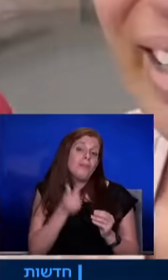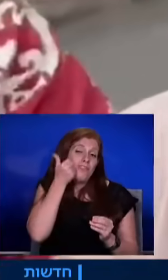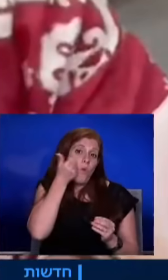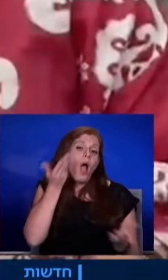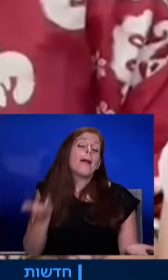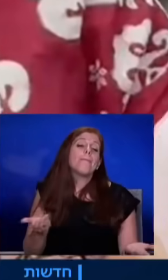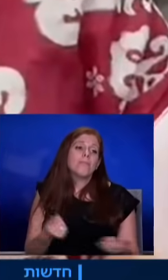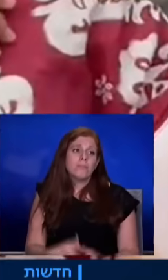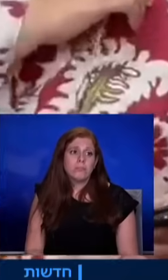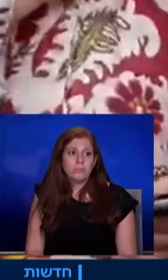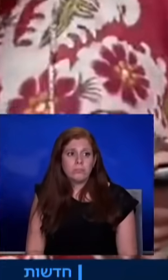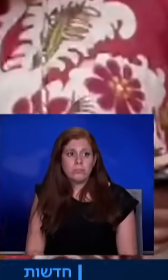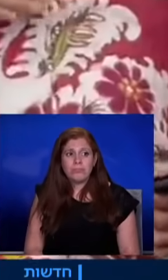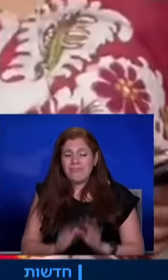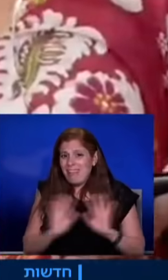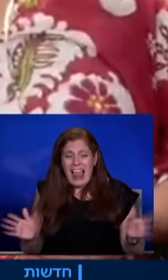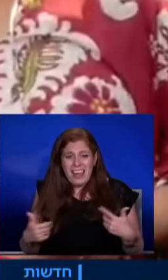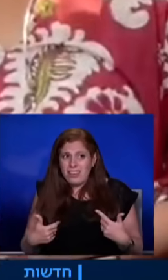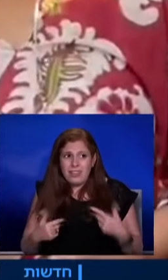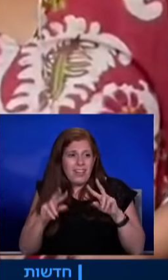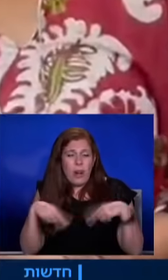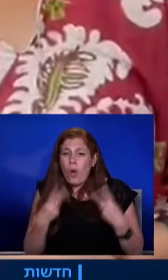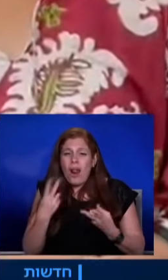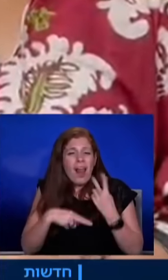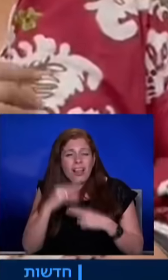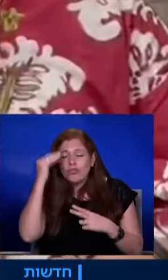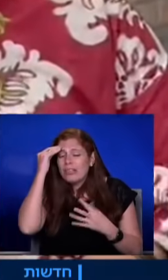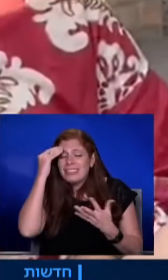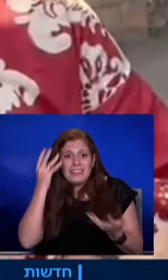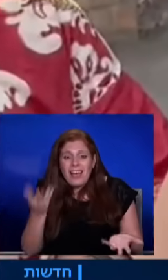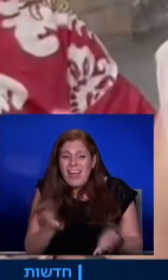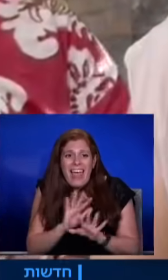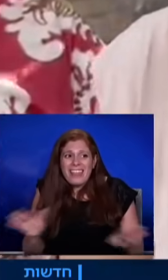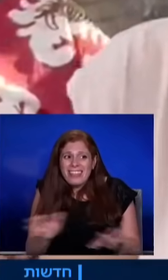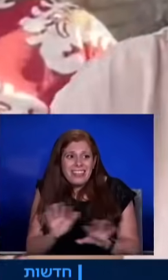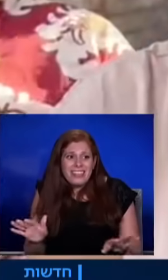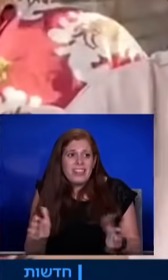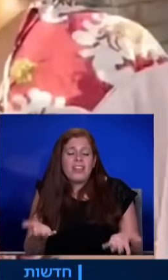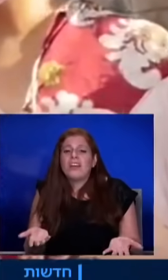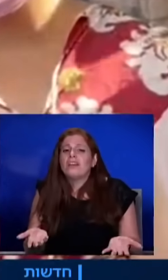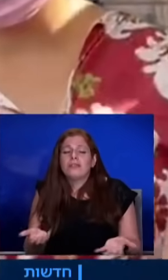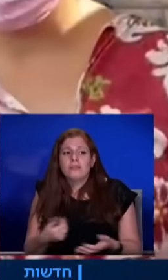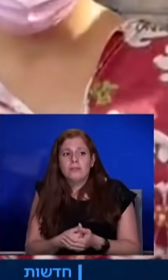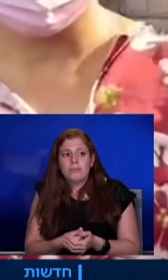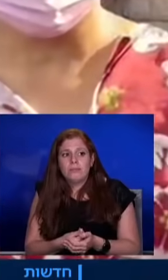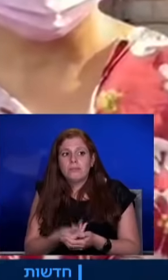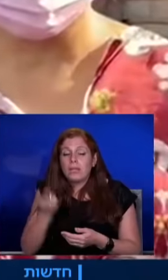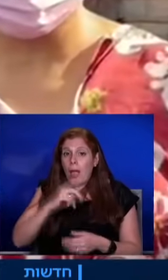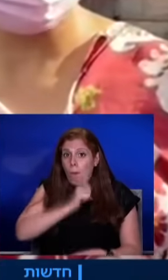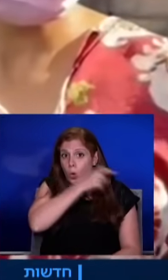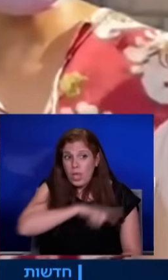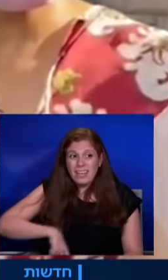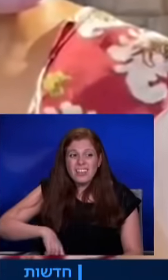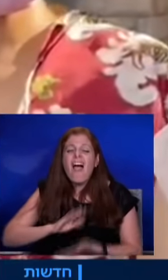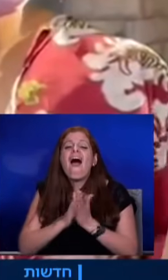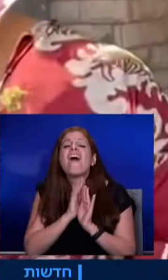מבוגרים. אין לי איך שחזר את זה. אין לי איך שחזר את זה. אין. היה פה ראש העיר? לא היה פה אף